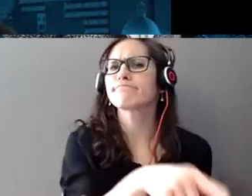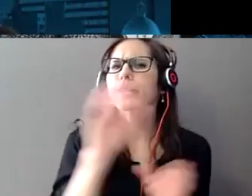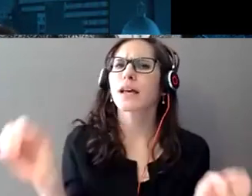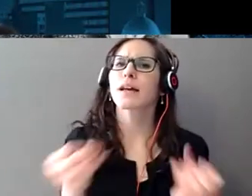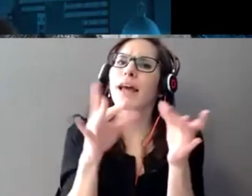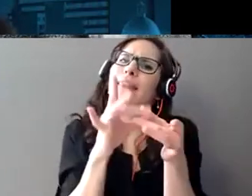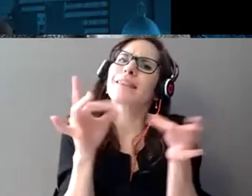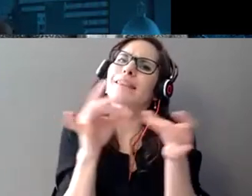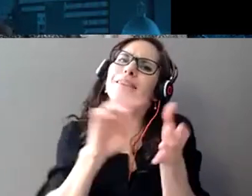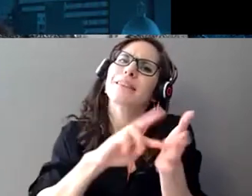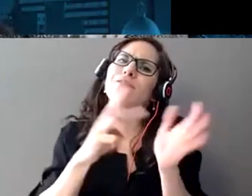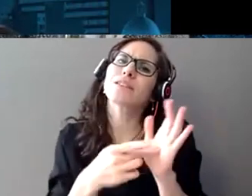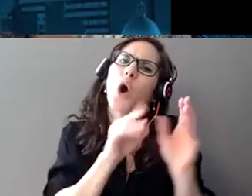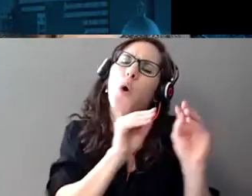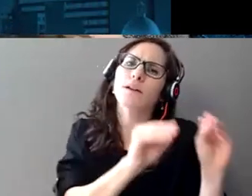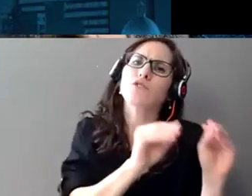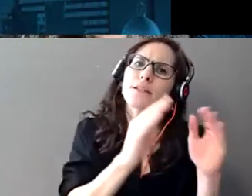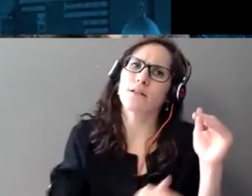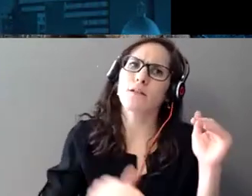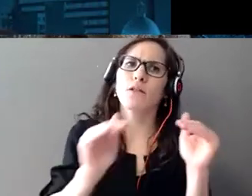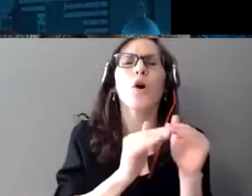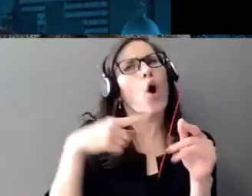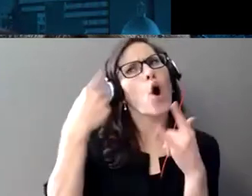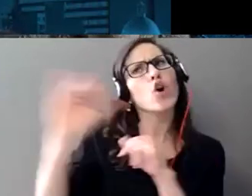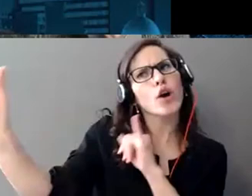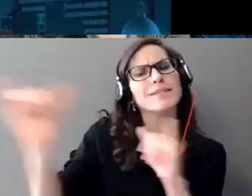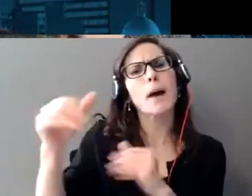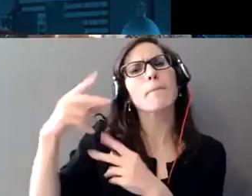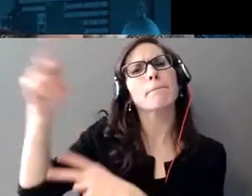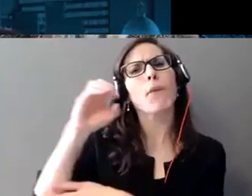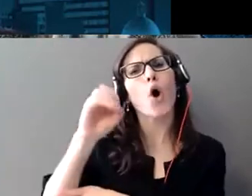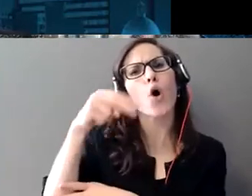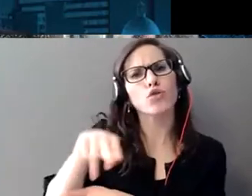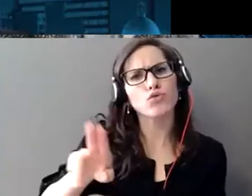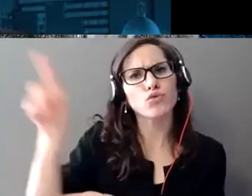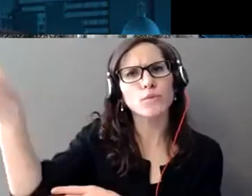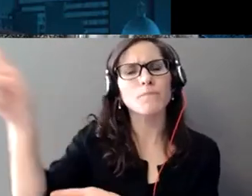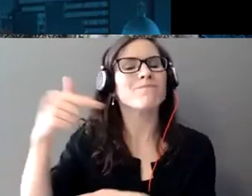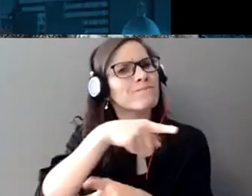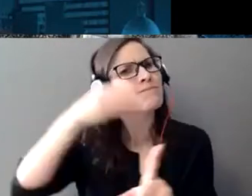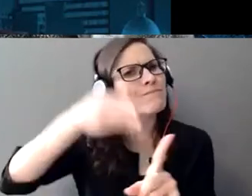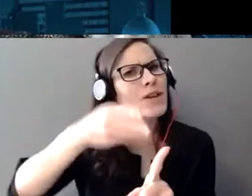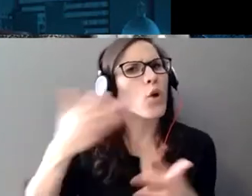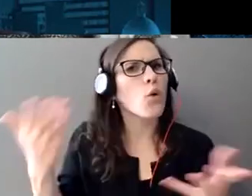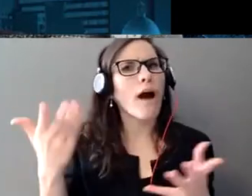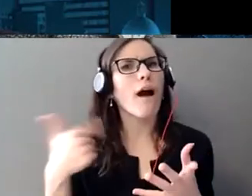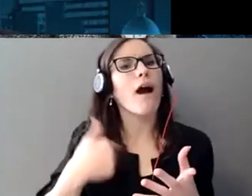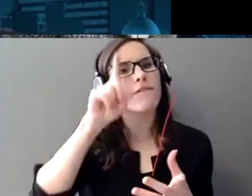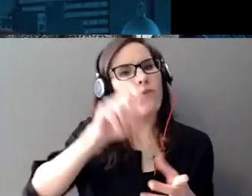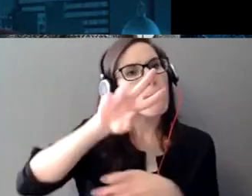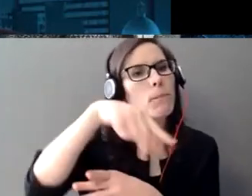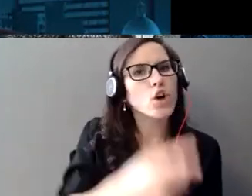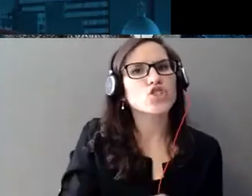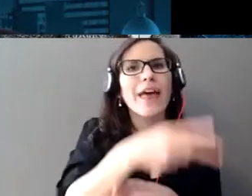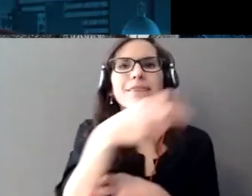'éducation inclusive qui est proche de celle de l'ONU et qui insiste sur la nature transversale des projets et leur